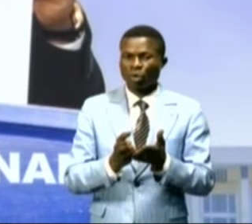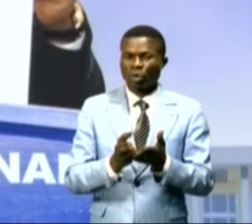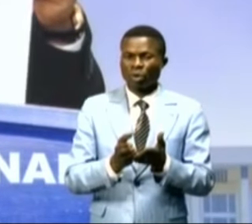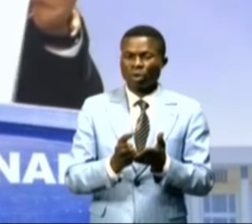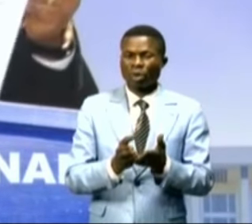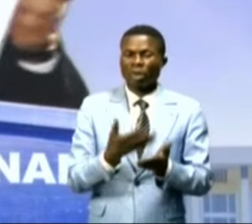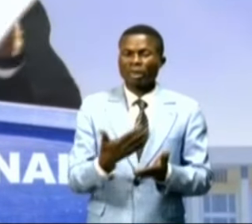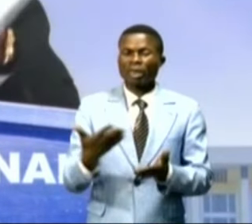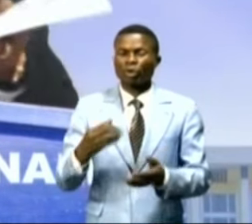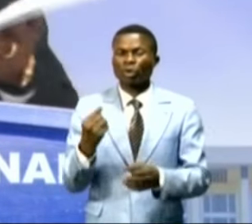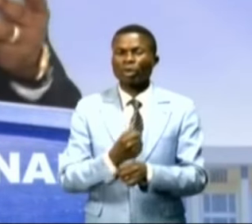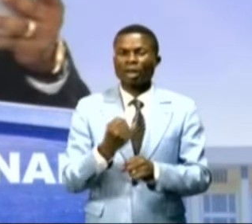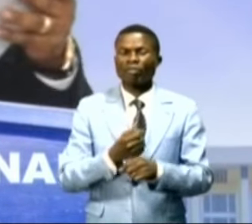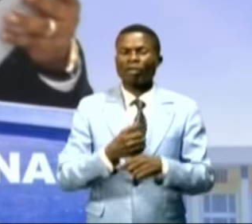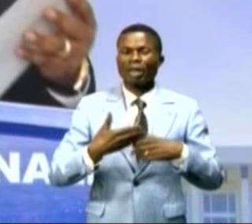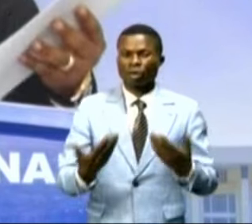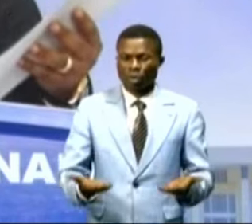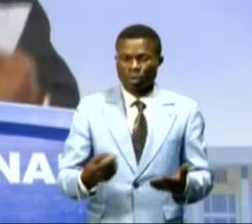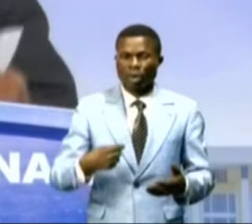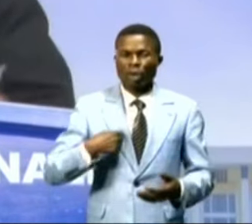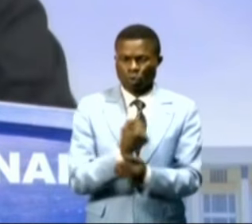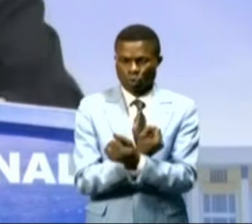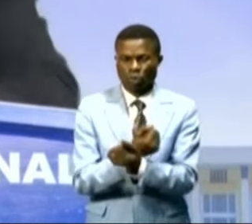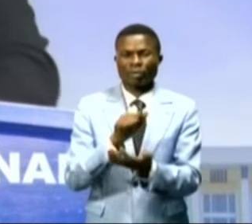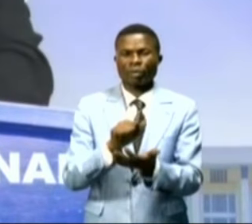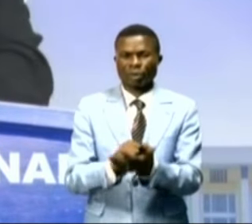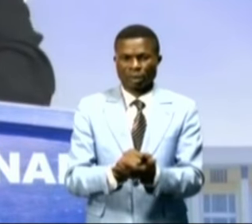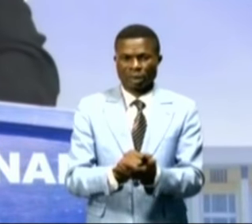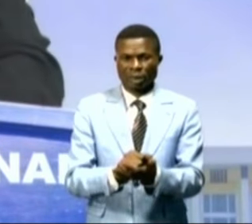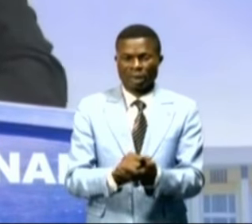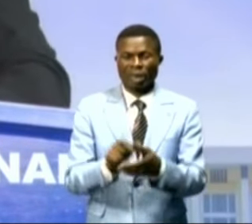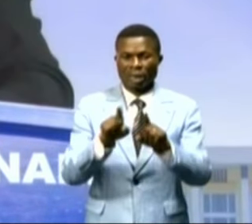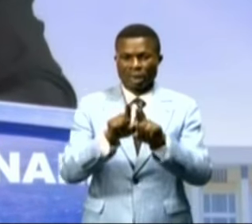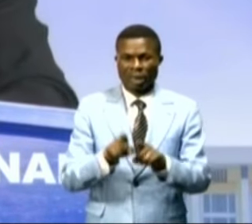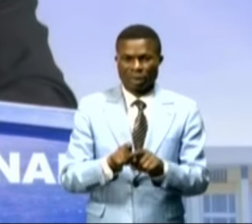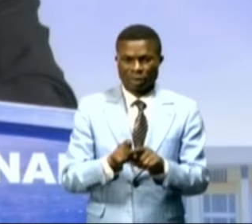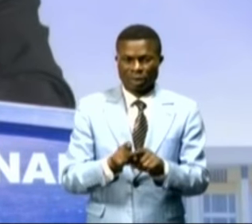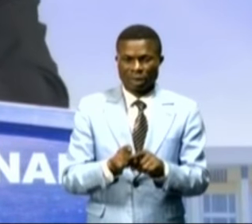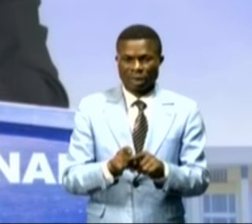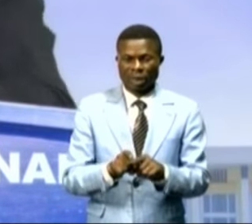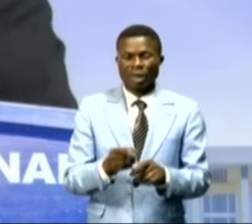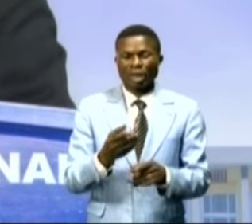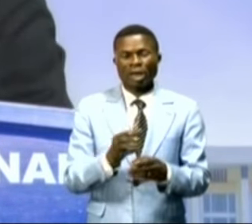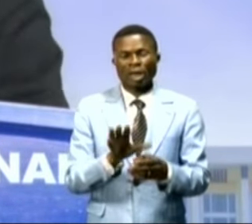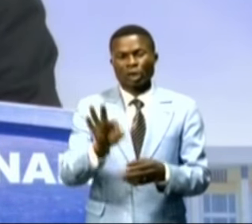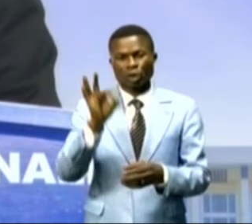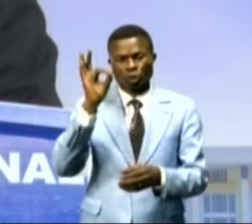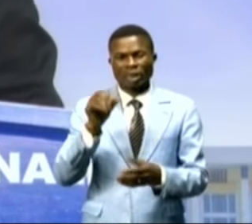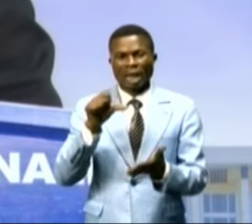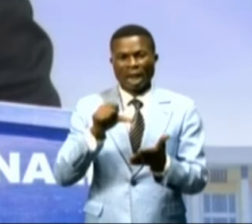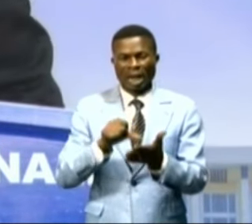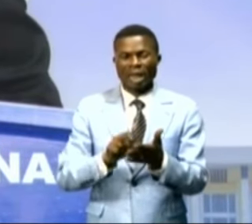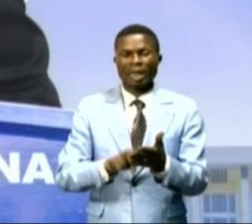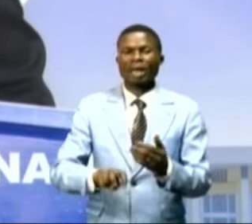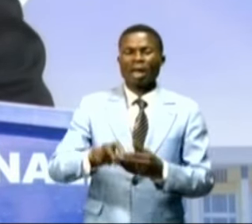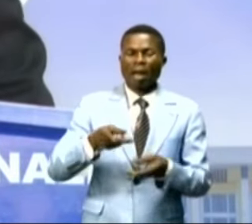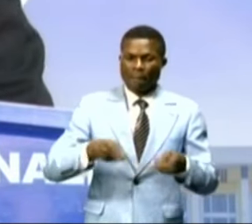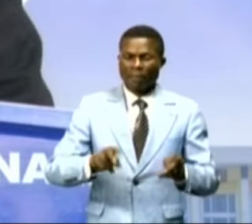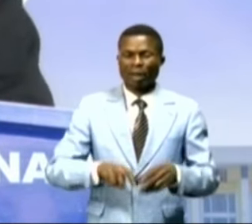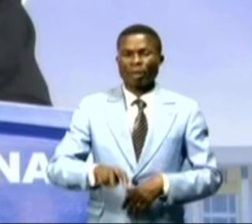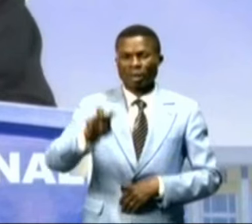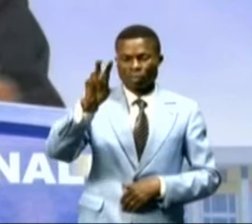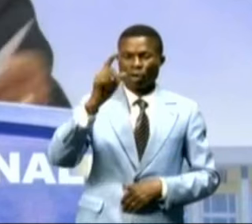les choses, et nous avons suivi et nous avons pu recentrer les autres missions sur un